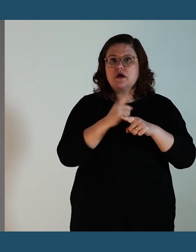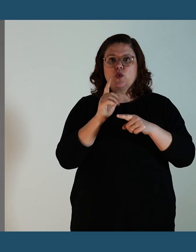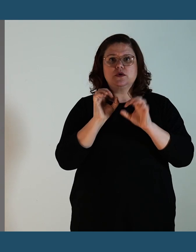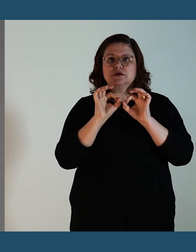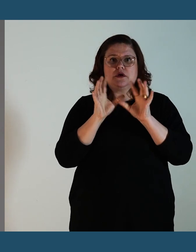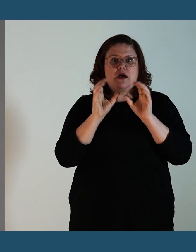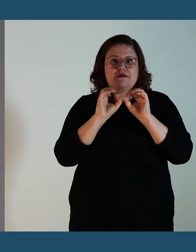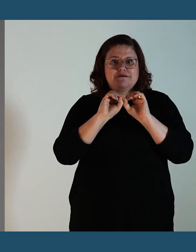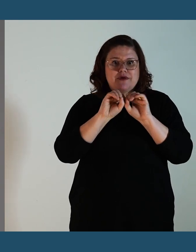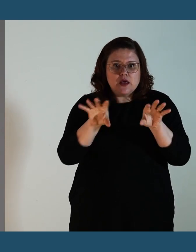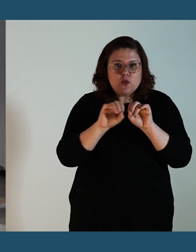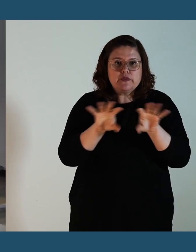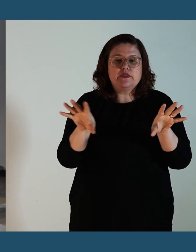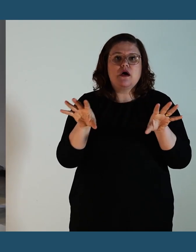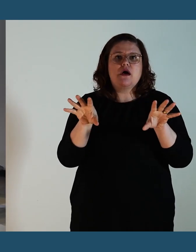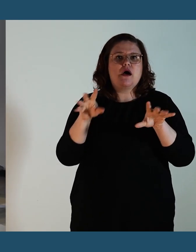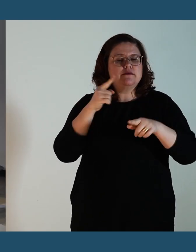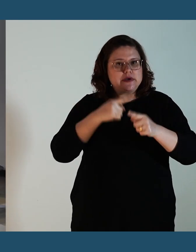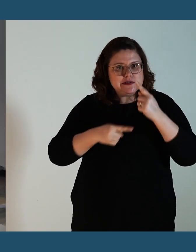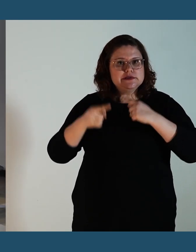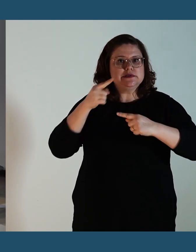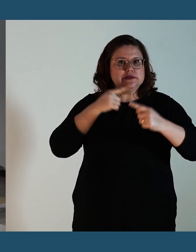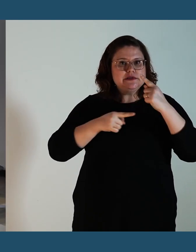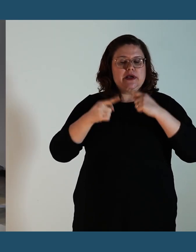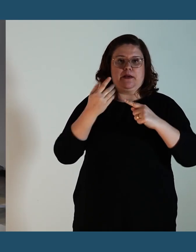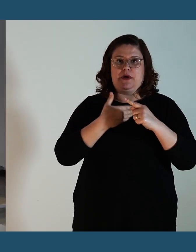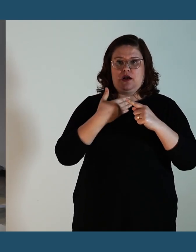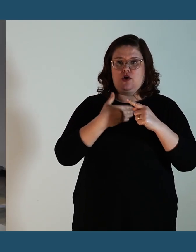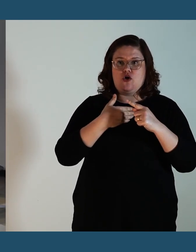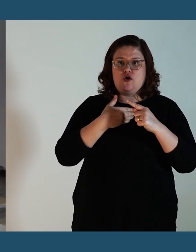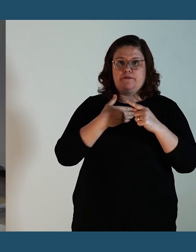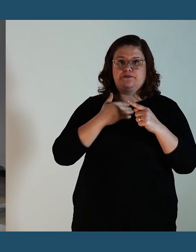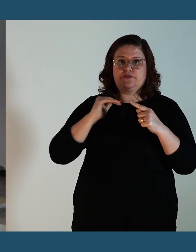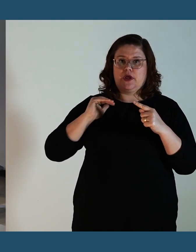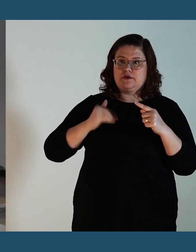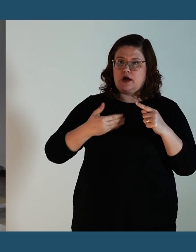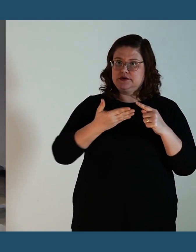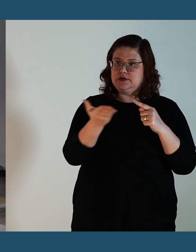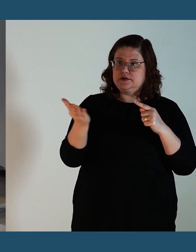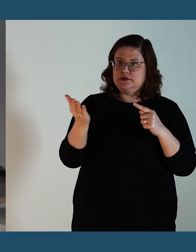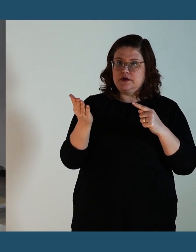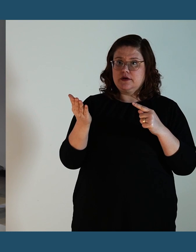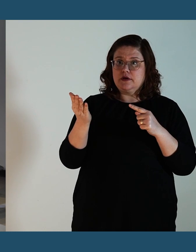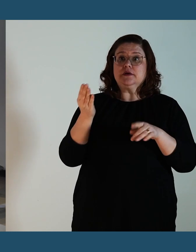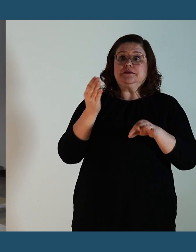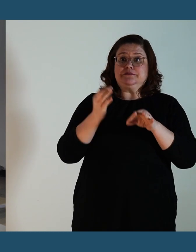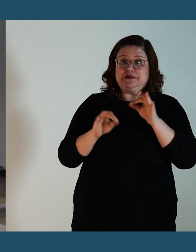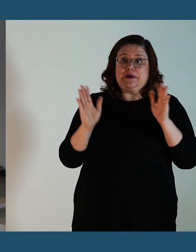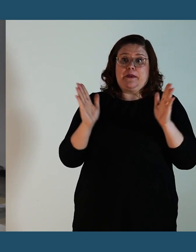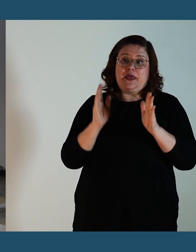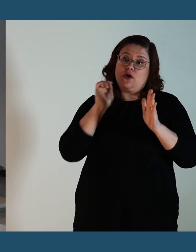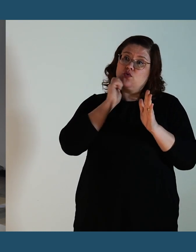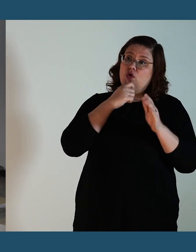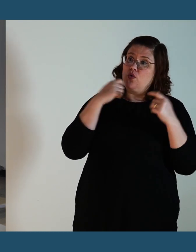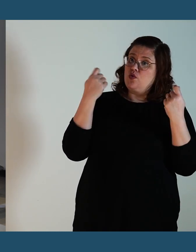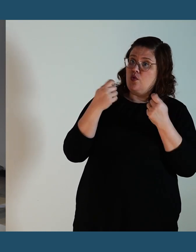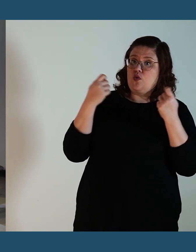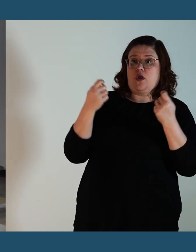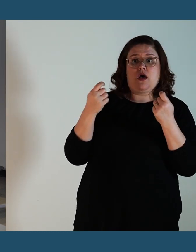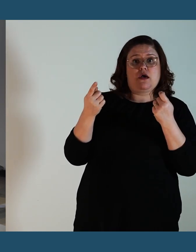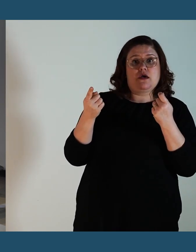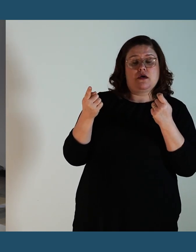vaikuttamaan. Ja keskusteltiin sitten siitä, että hienoa, että he pääsi tähän tilaisuuteen, että minkälaisia